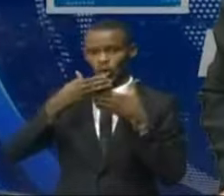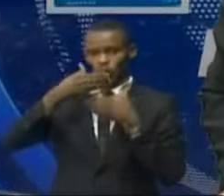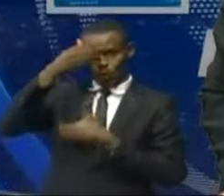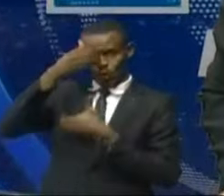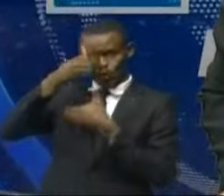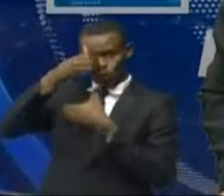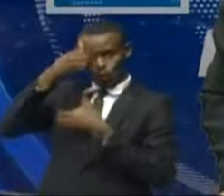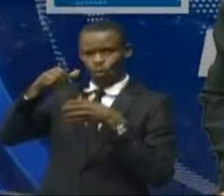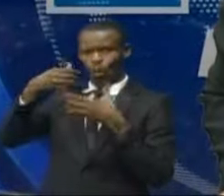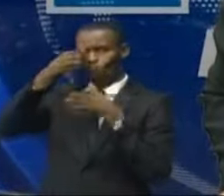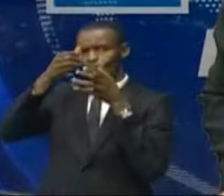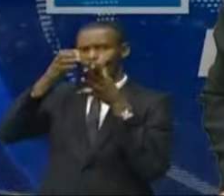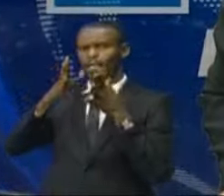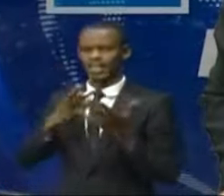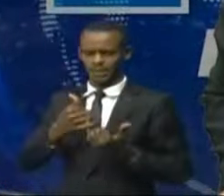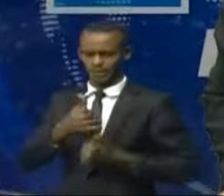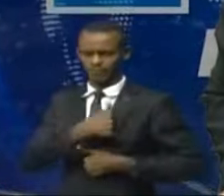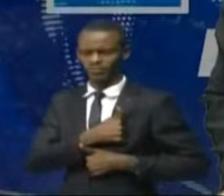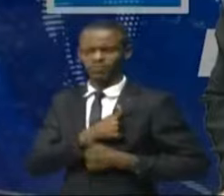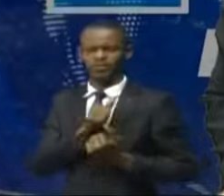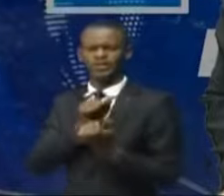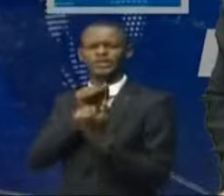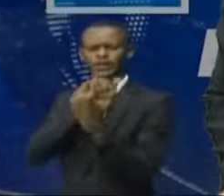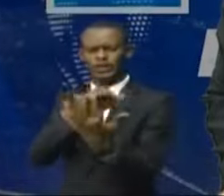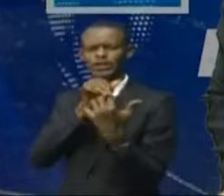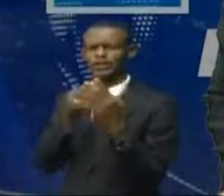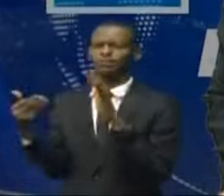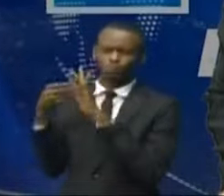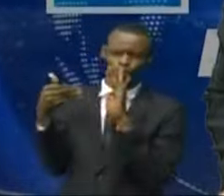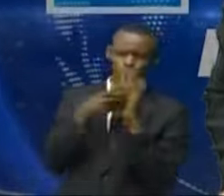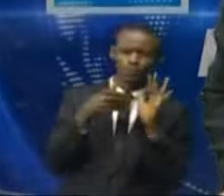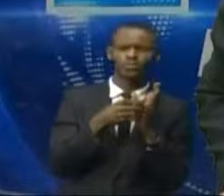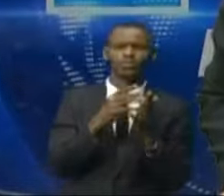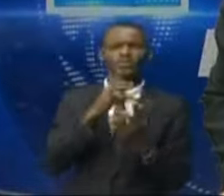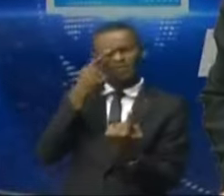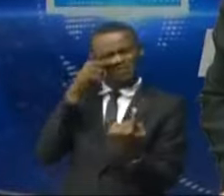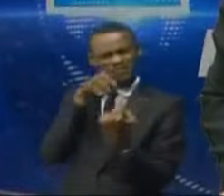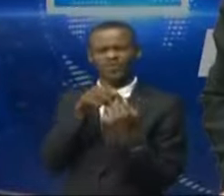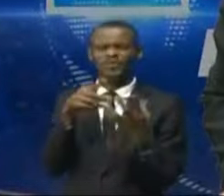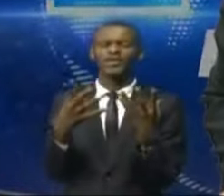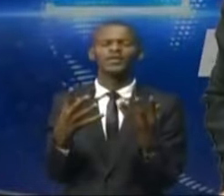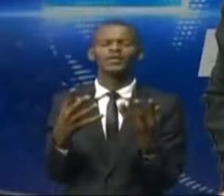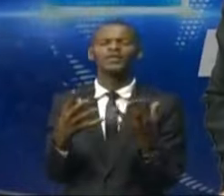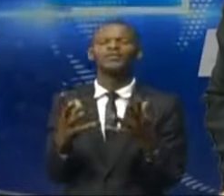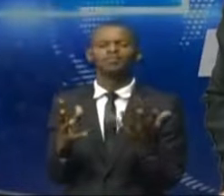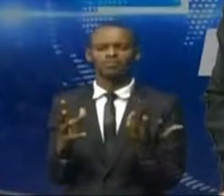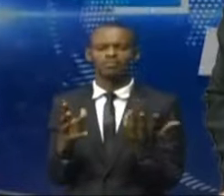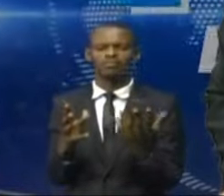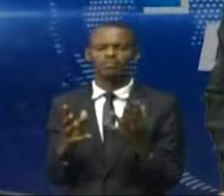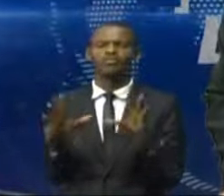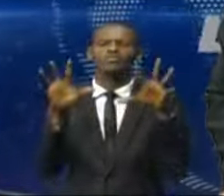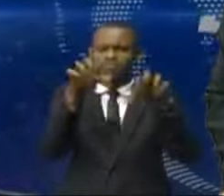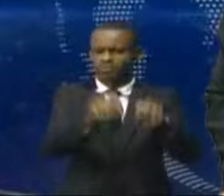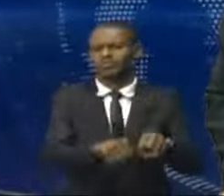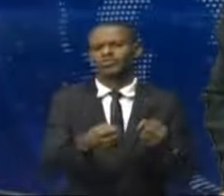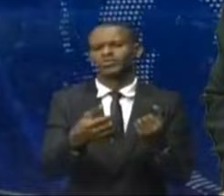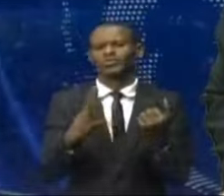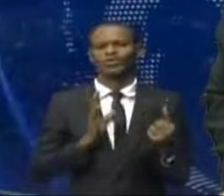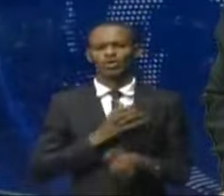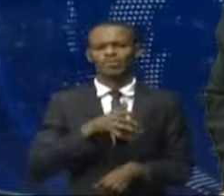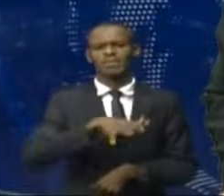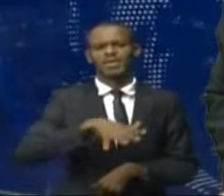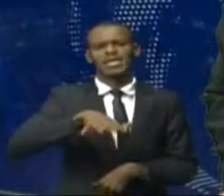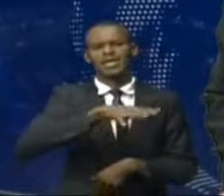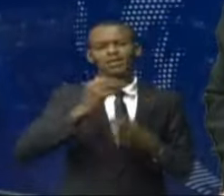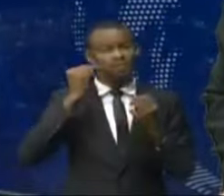sont là les mots du vice-ministre de la Défense nationale en train de sensibiliser des partenaires serbes, Nikol Sesepluka.